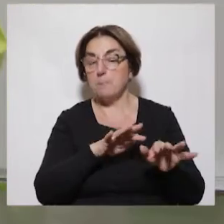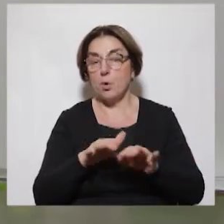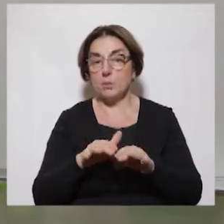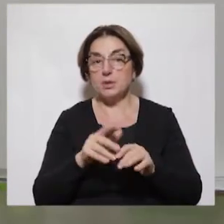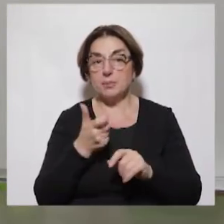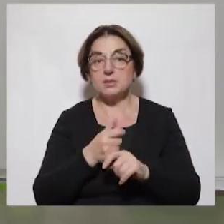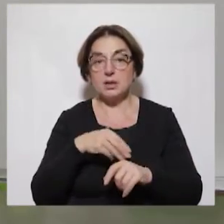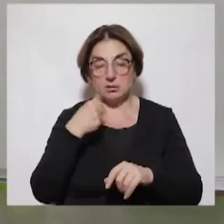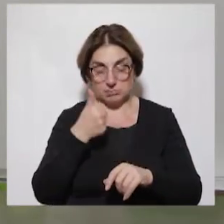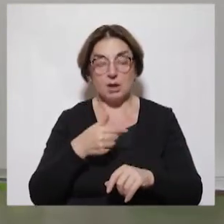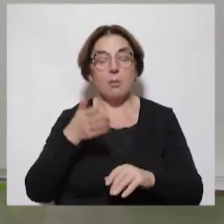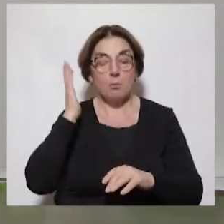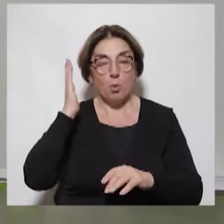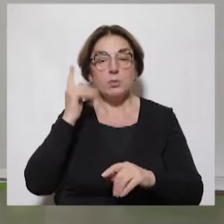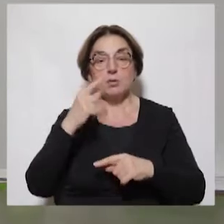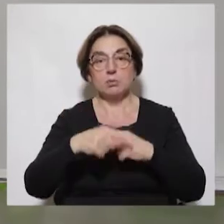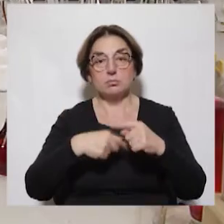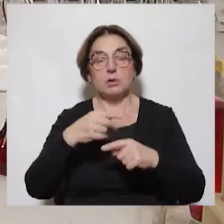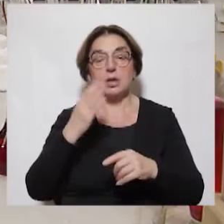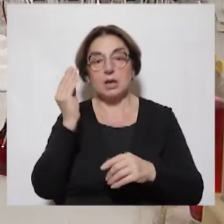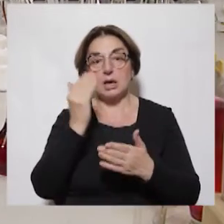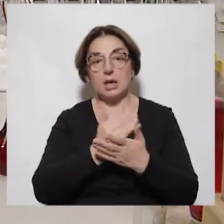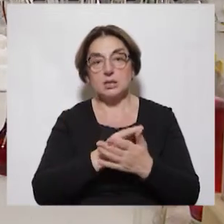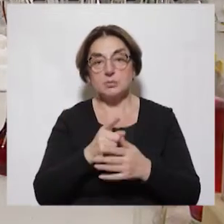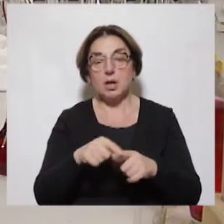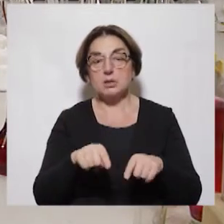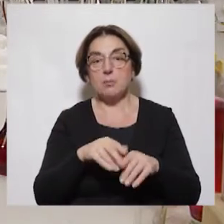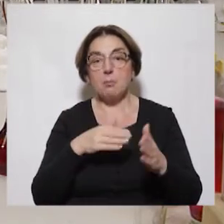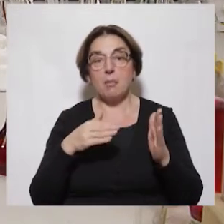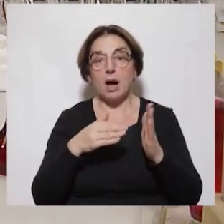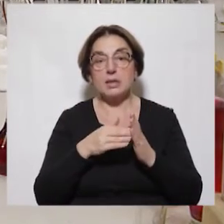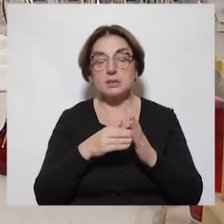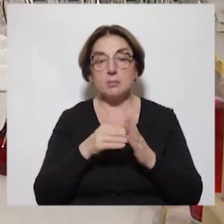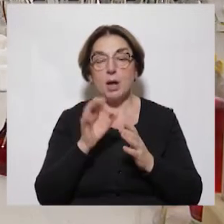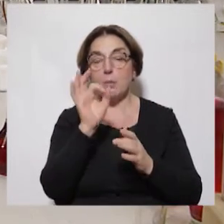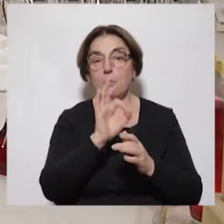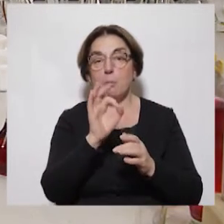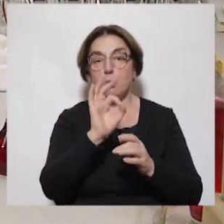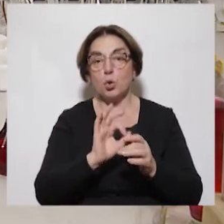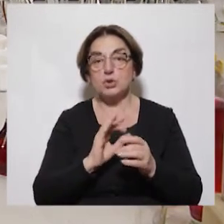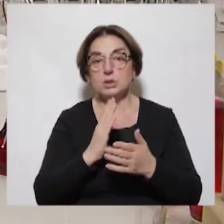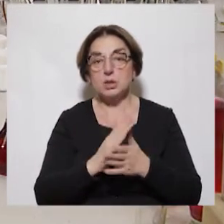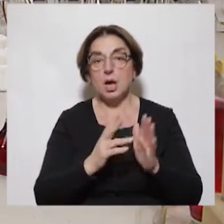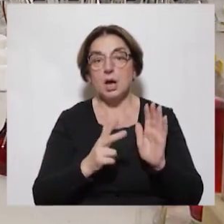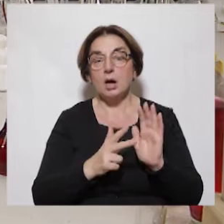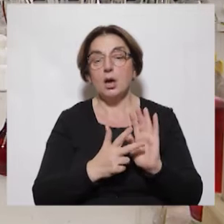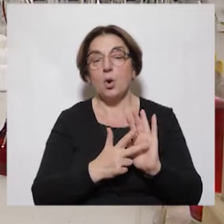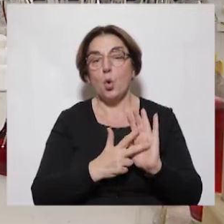ზოგადად ამას ძალიან კარგად შეისწავლით მომდევნო კლასებში. ეთილი სპირტის მაქსიმალური პროცენტული მაჩვენებელი, ანუ კონცენტრაცია არის